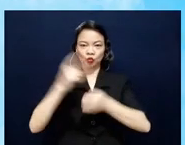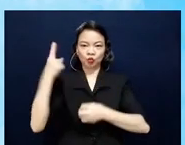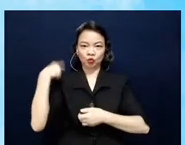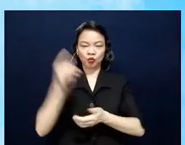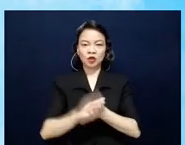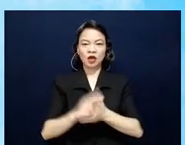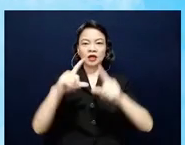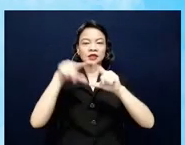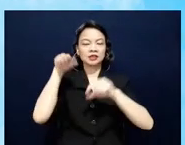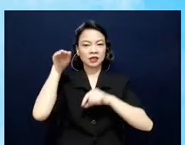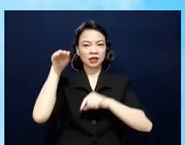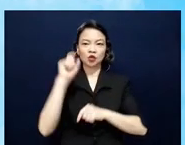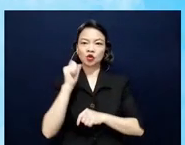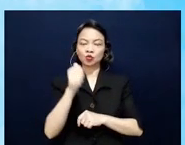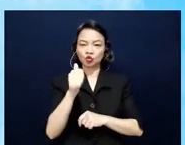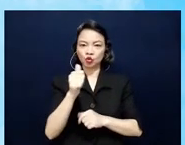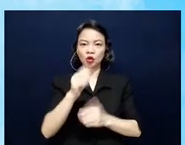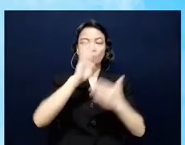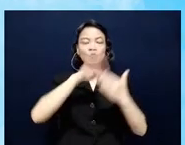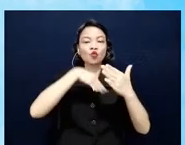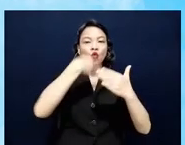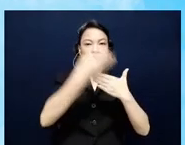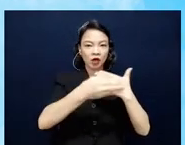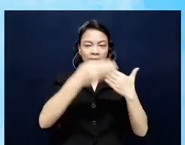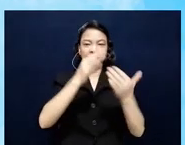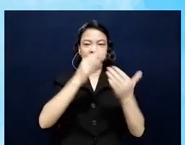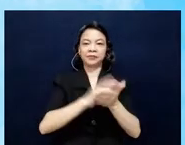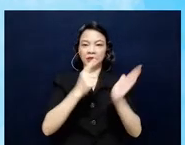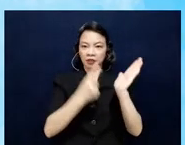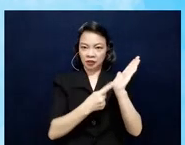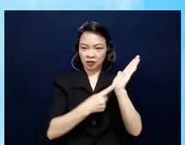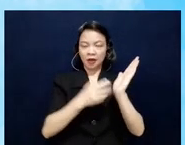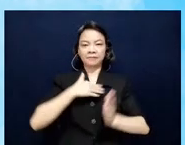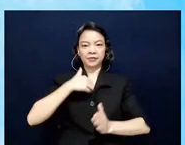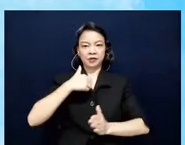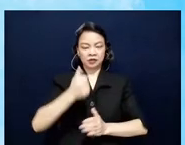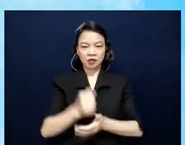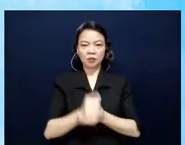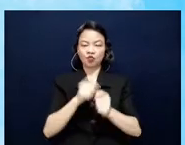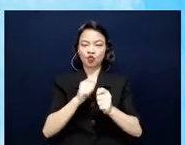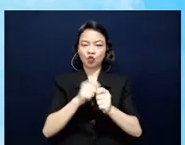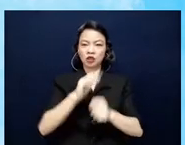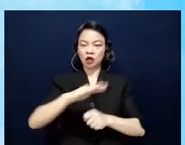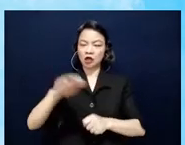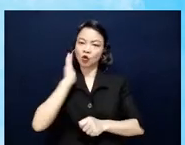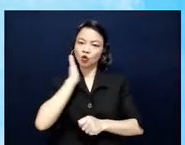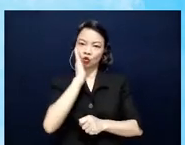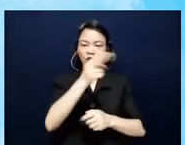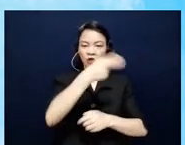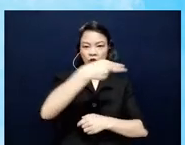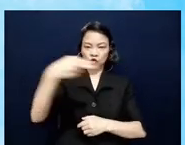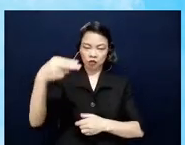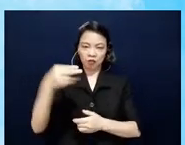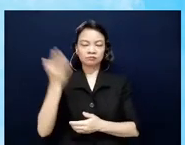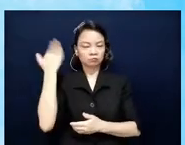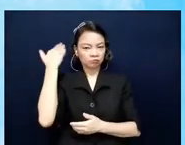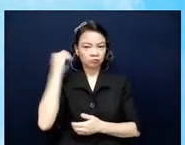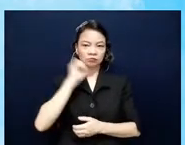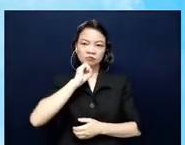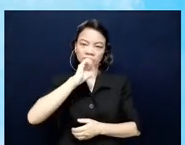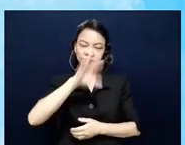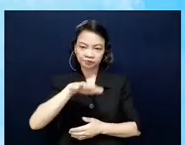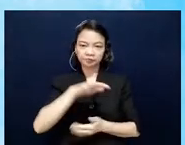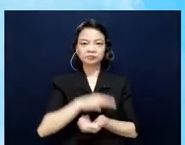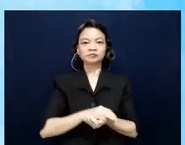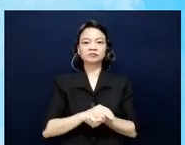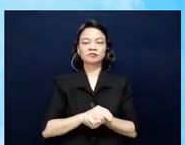supaya program-program untuk bisa membuat anak muda Indonesia, seperti yang tadi Pak Sewon sampaikan, bahwa anak-anak